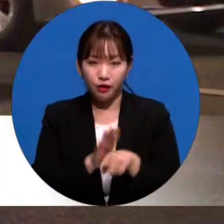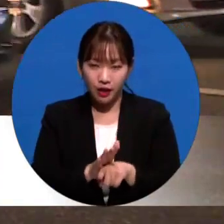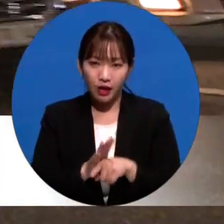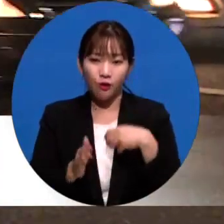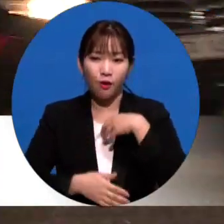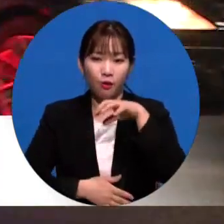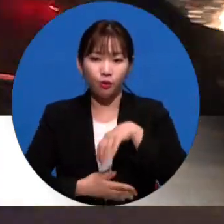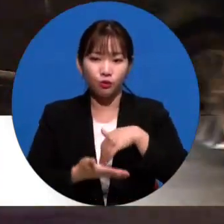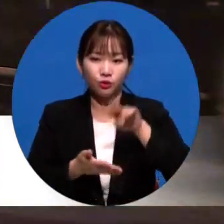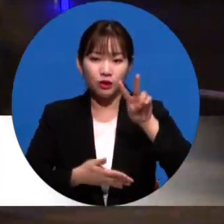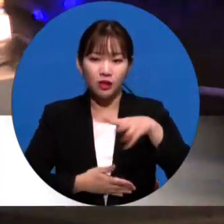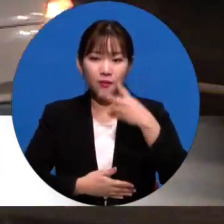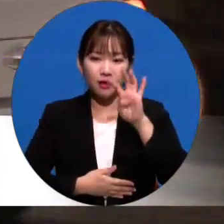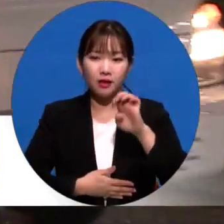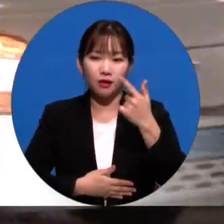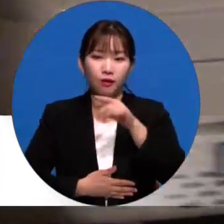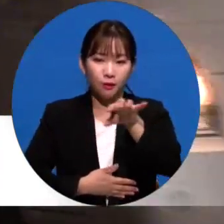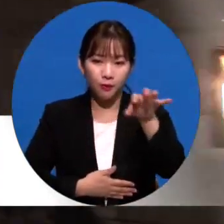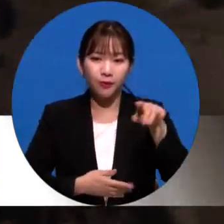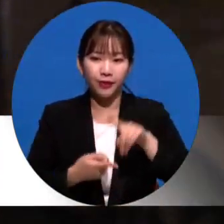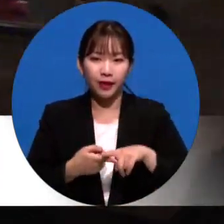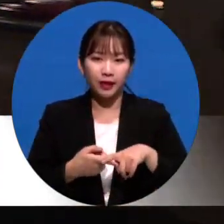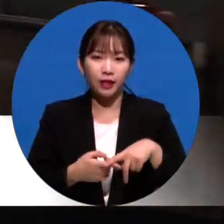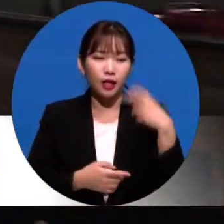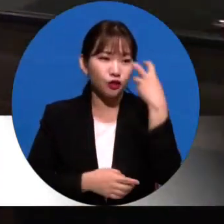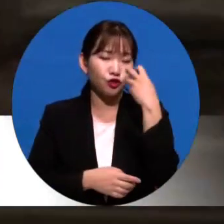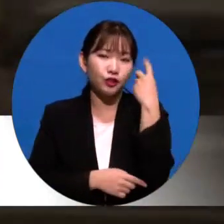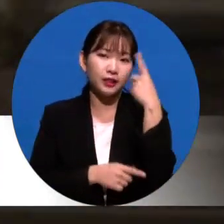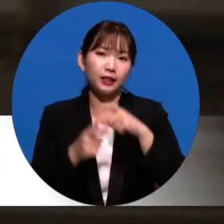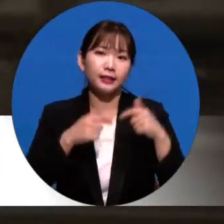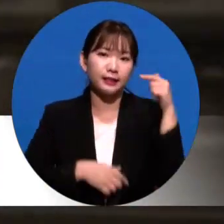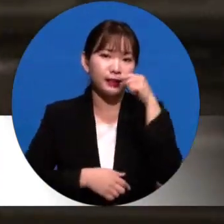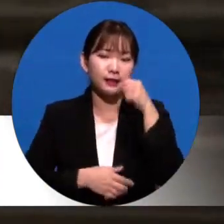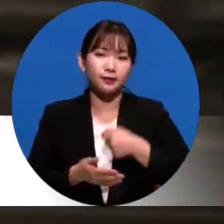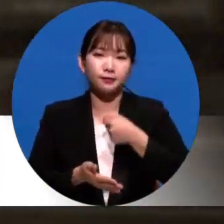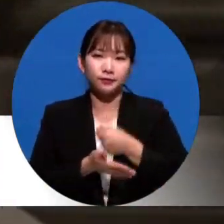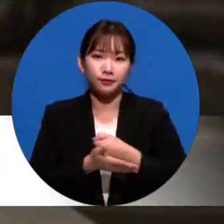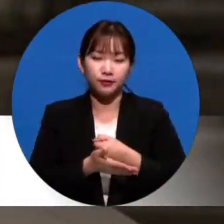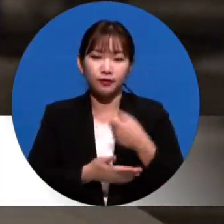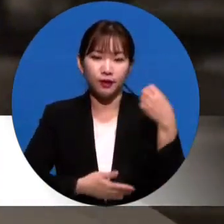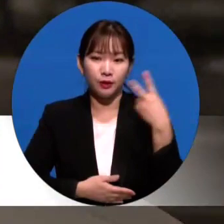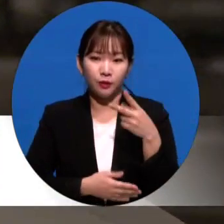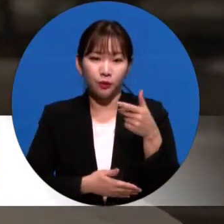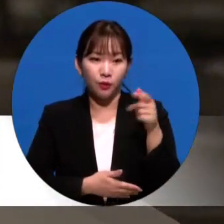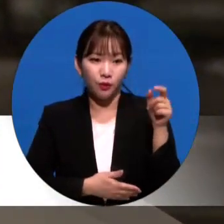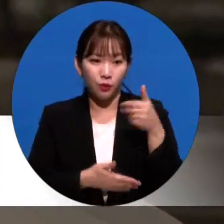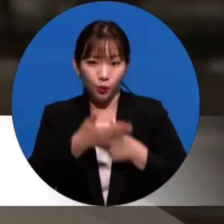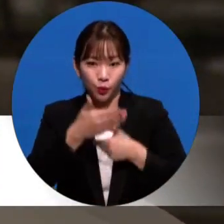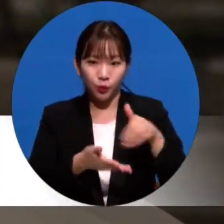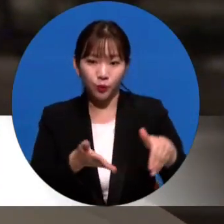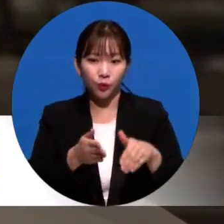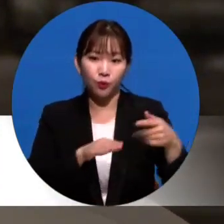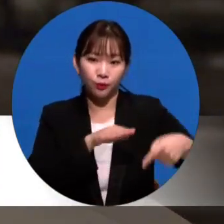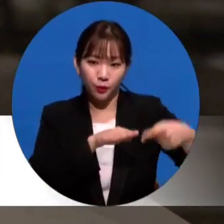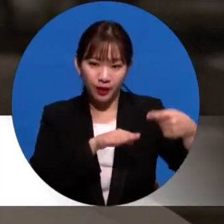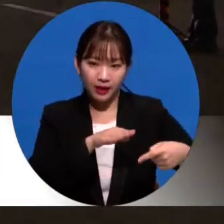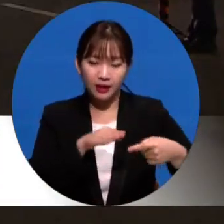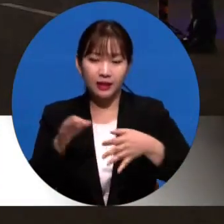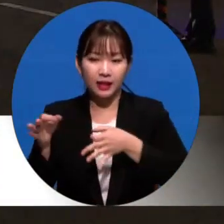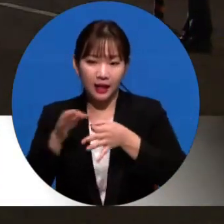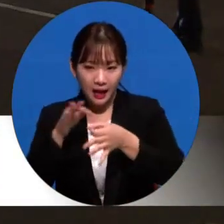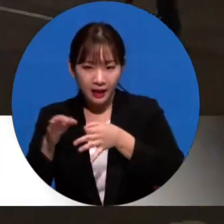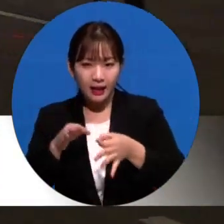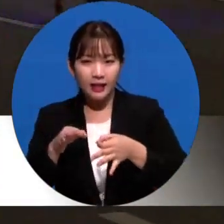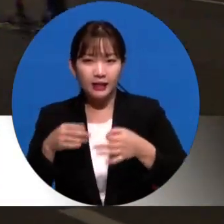지역 246곳을 대상으로 순찰을 강화하기로 했습니다. 또 고속도로 입구와 식당가 등에서 상시